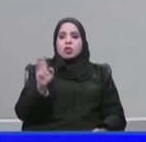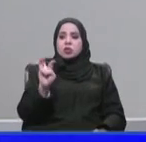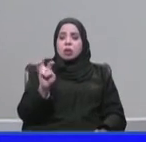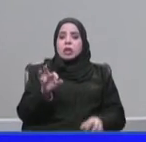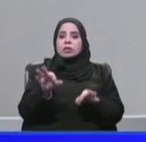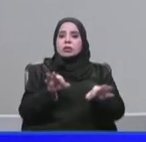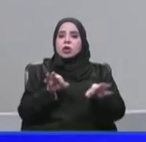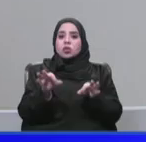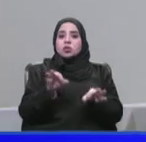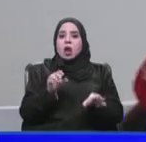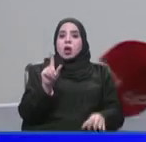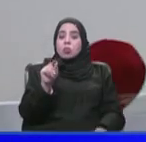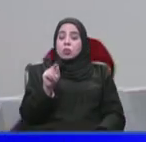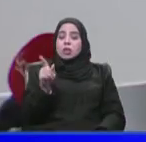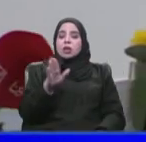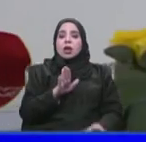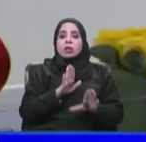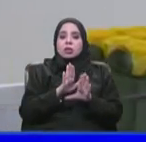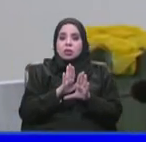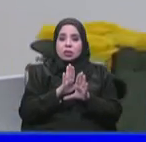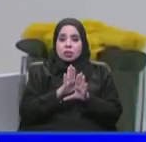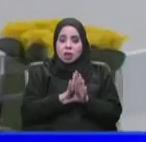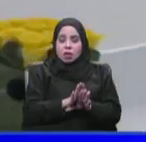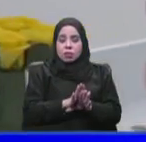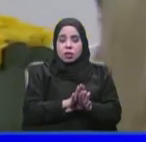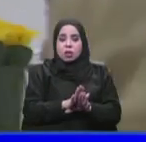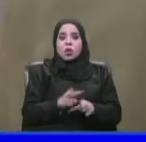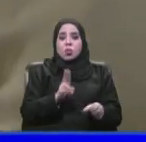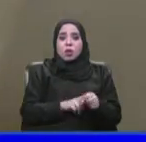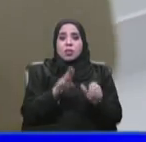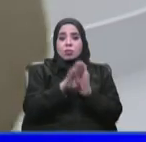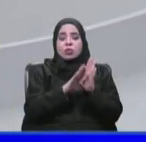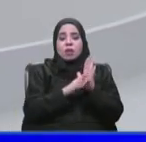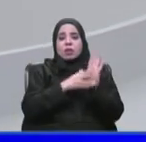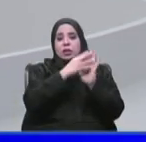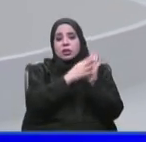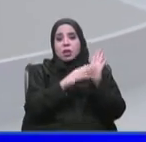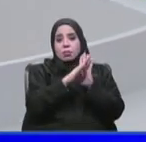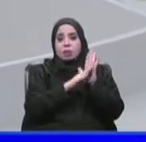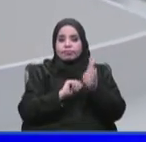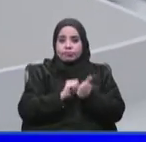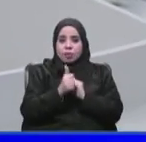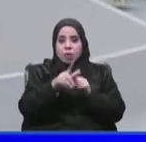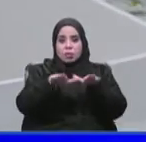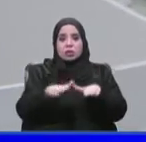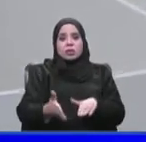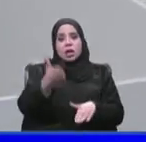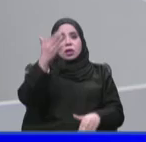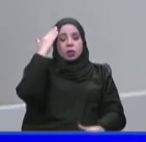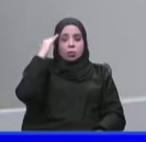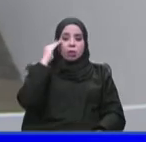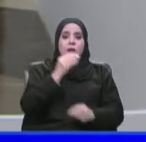شركة استراتيجية فاعلة وداعمة لمختلف خطط وبرامج ومبادرات المجلس الأعلى للمرأة